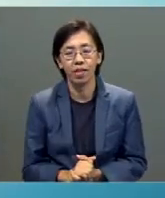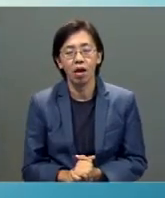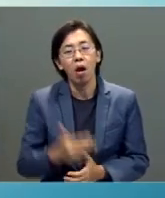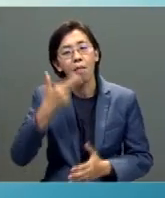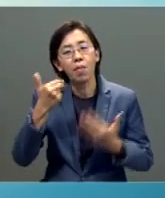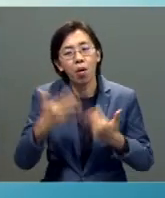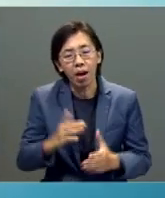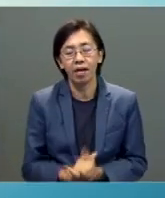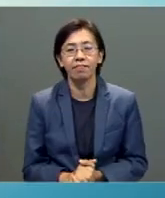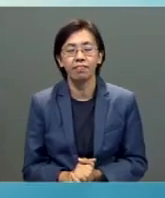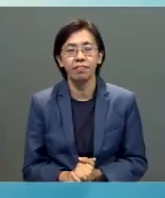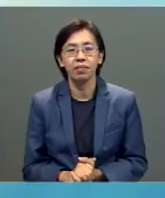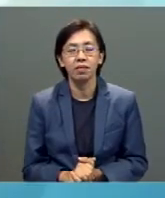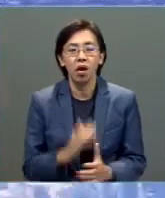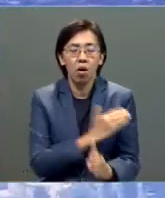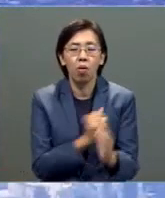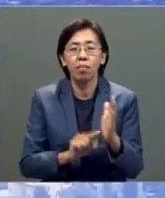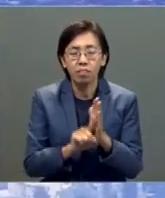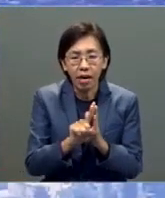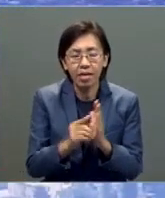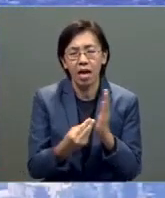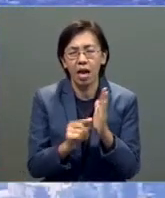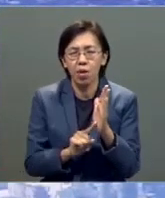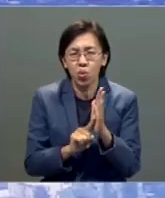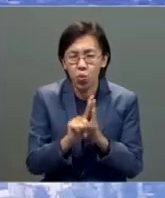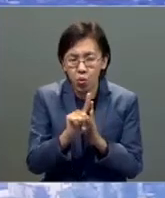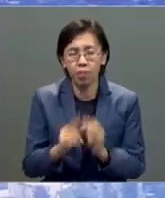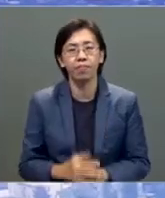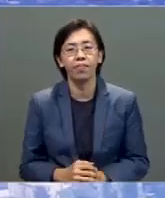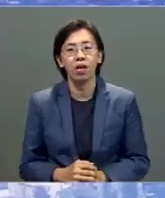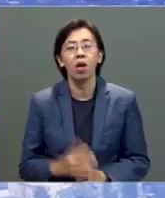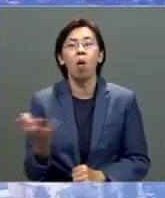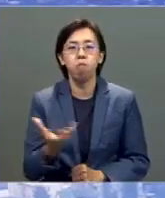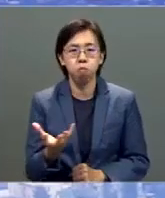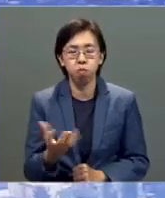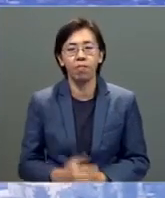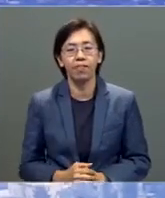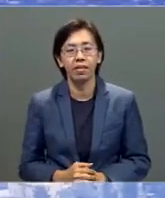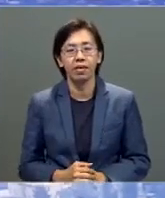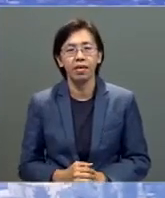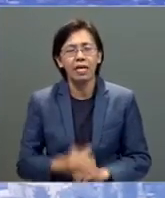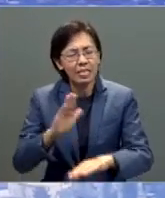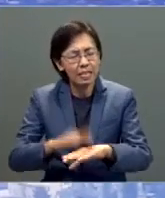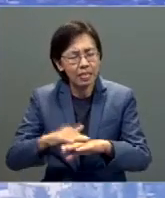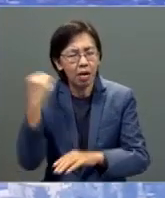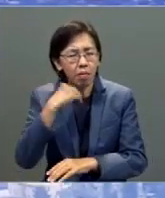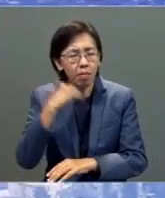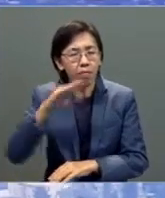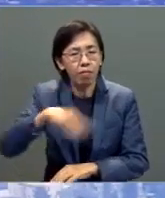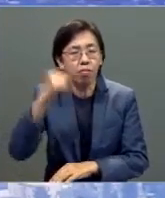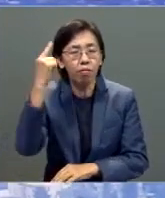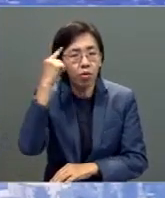านความดันไขมันในเลือดสูงนะครับแล้วก็ภาวะอ้วนเน้นย้ำดังนี้หลายครั้งเลยนะครับคน